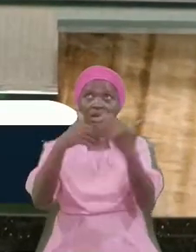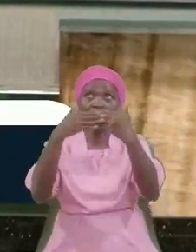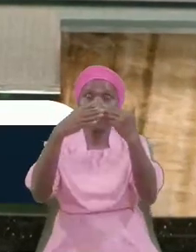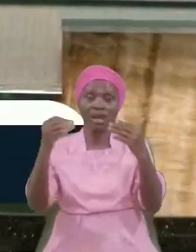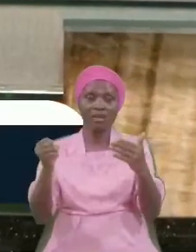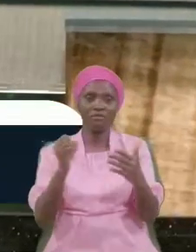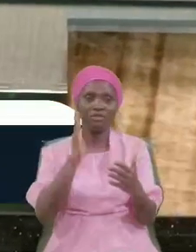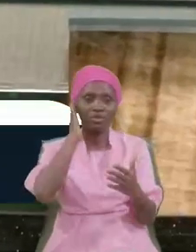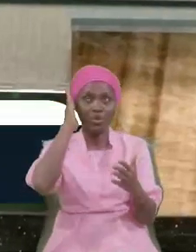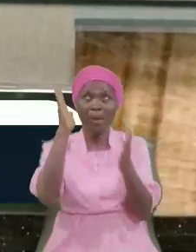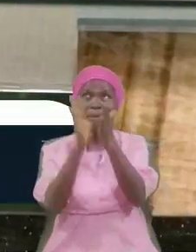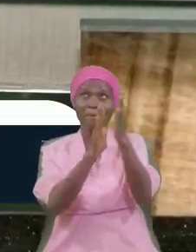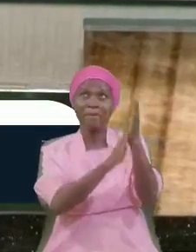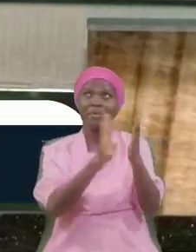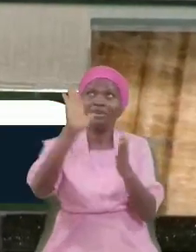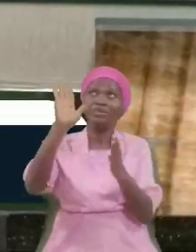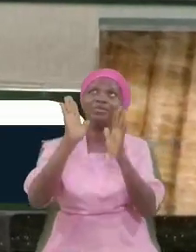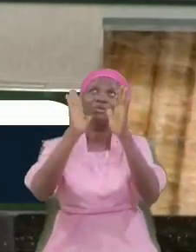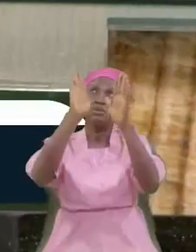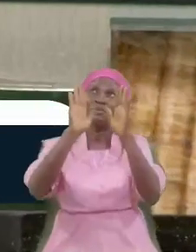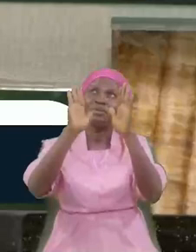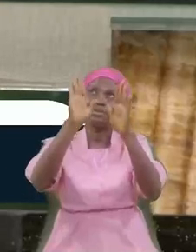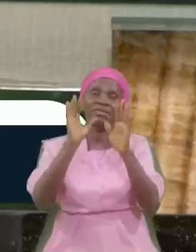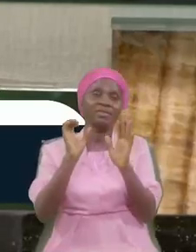Psaume 89.